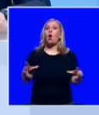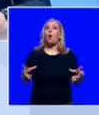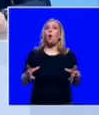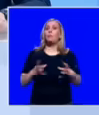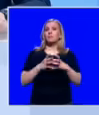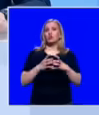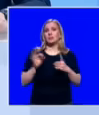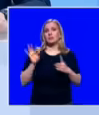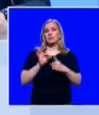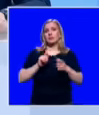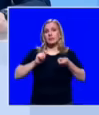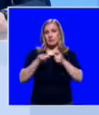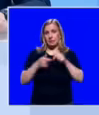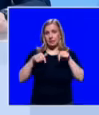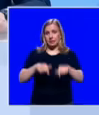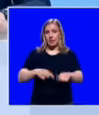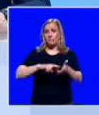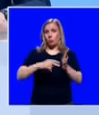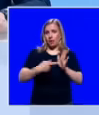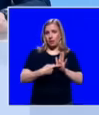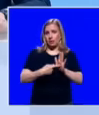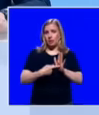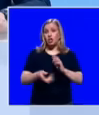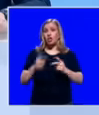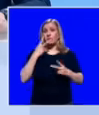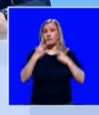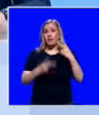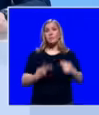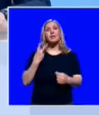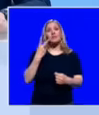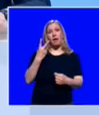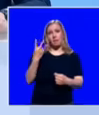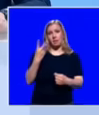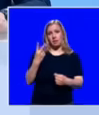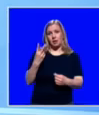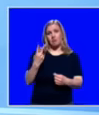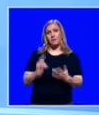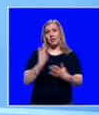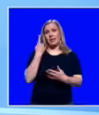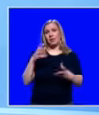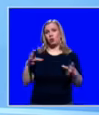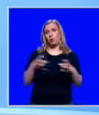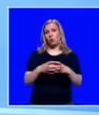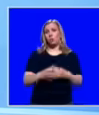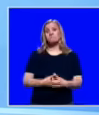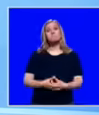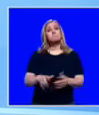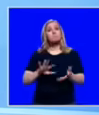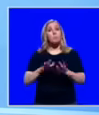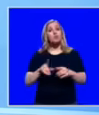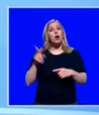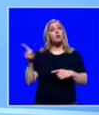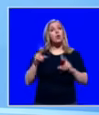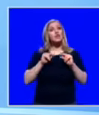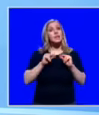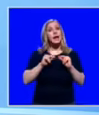смените съществуващия политически модел. Ще ви видим ли двамата в един отбор? Може би, ако той си каже, както